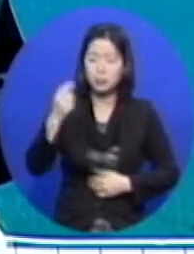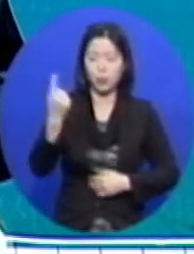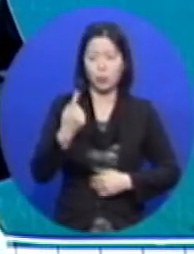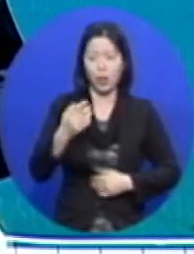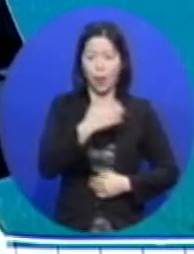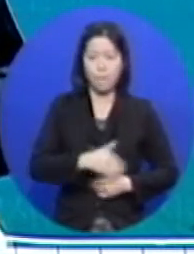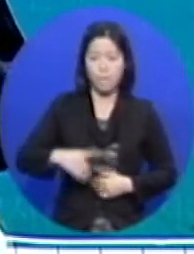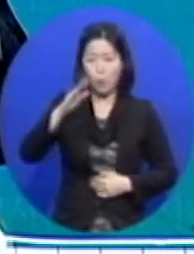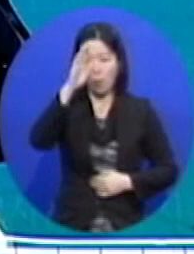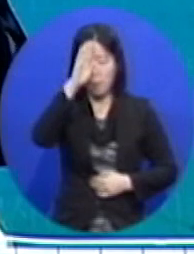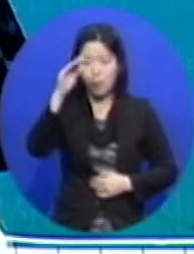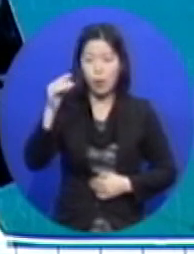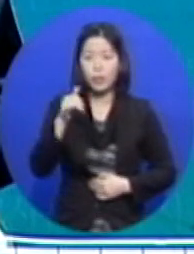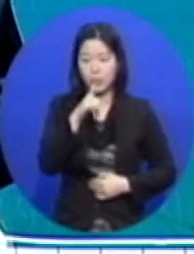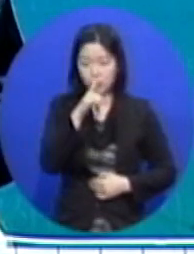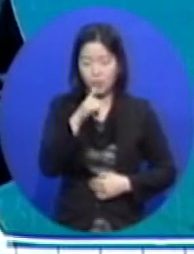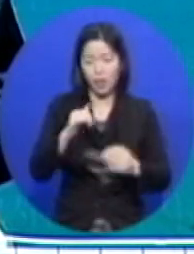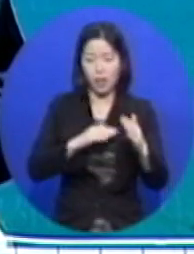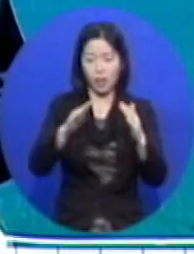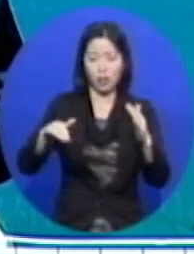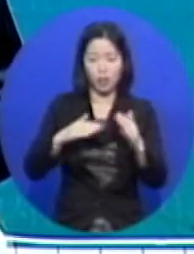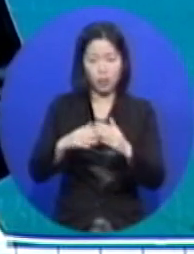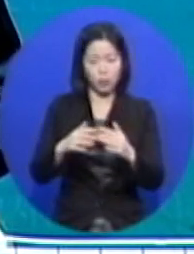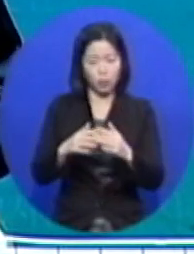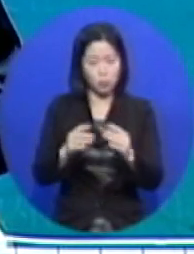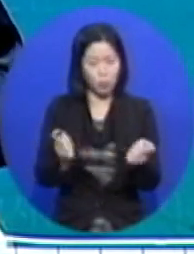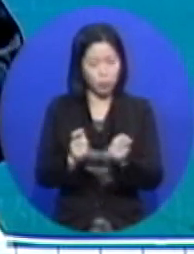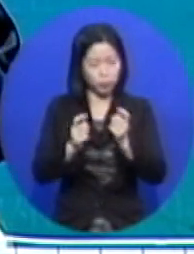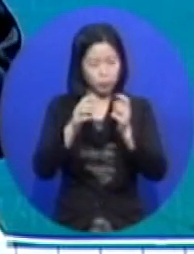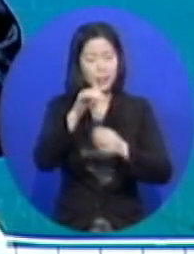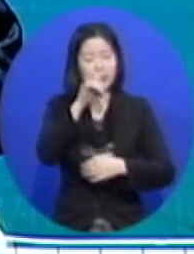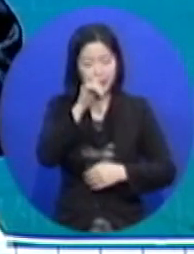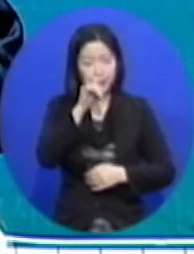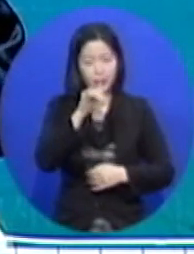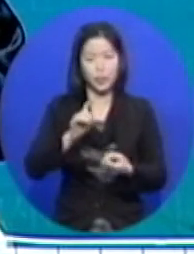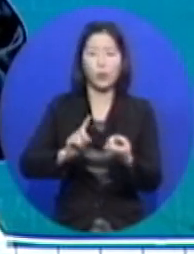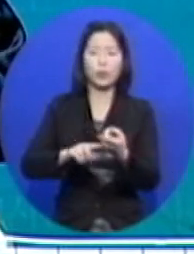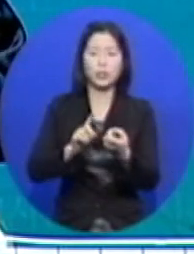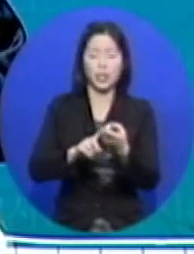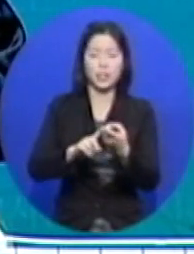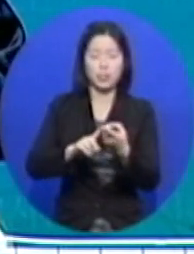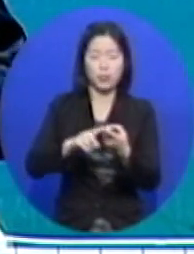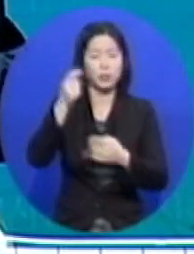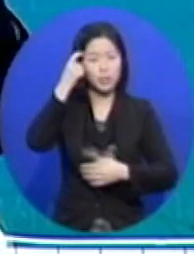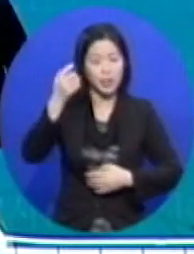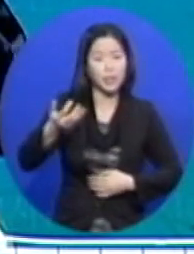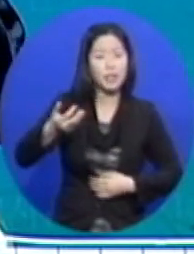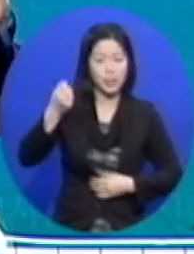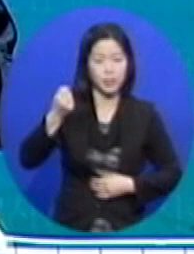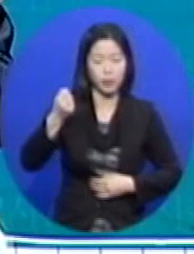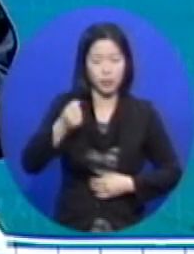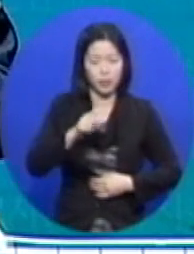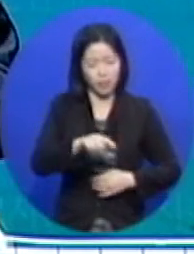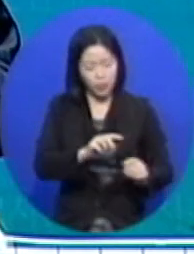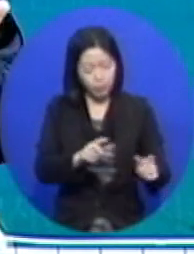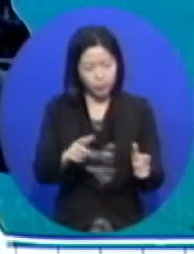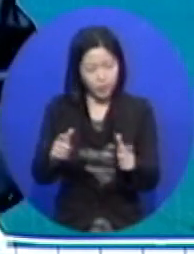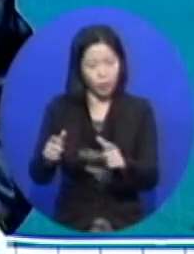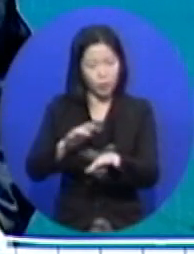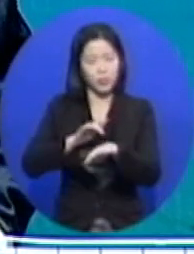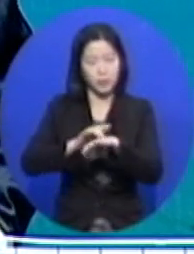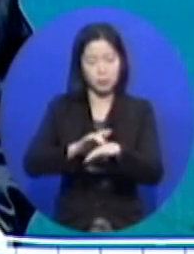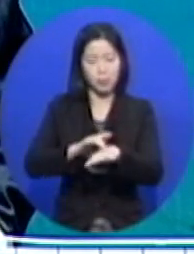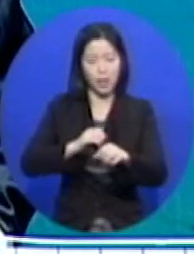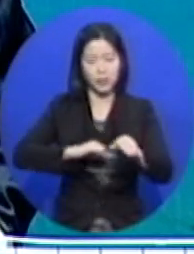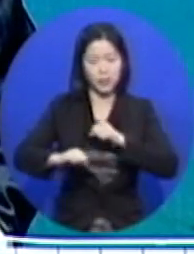병들거나 가정의 분란이 일어나거나 이런 문제에 대해 생각해요 그래서 이럴 일이 마귀의 역사인 야 이렇게